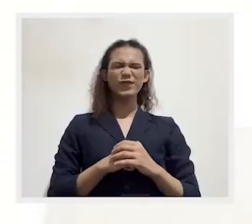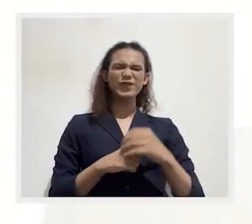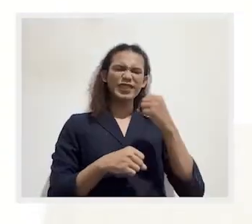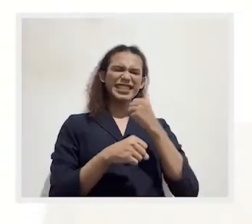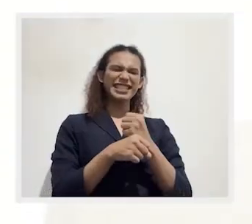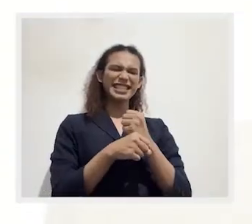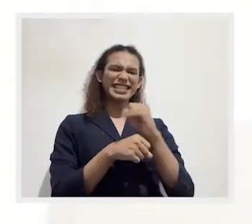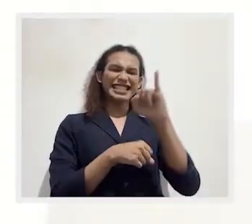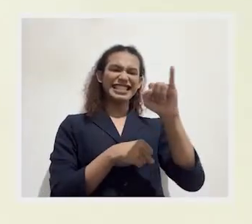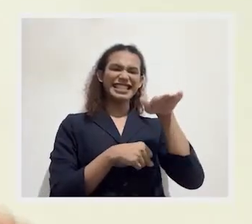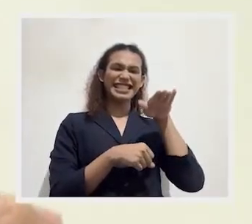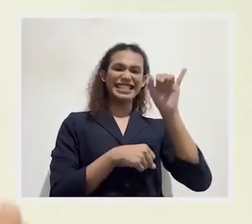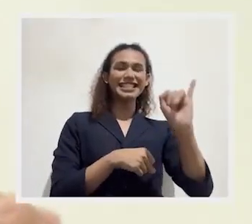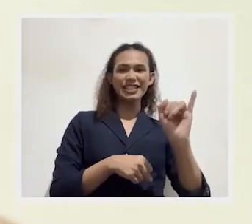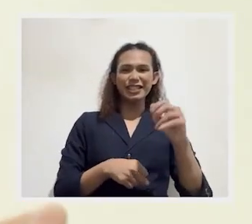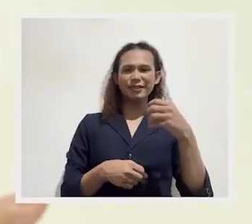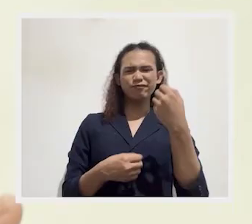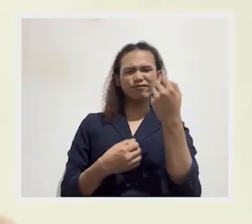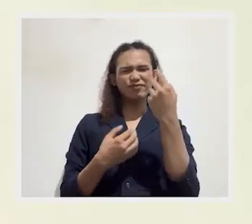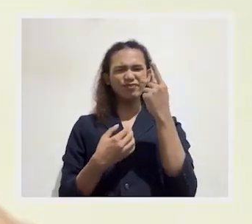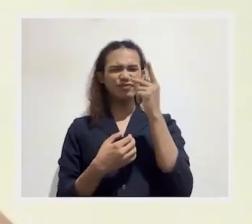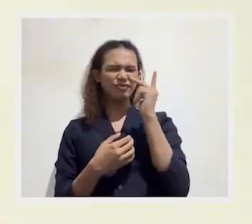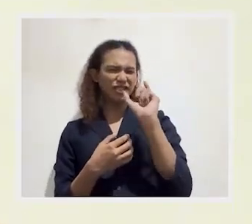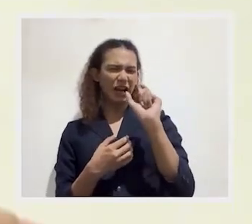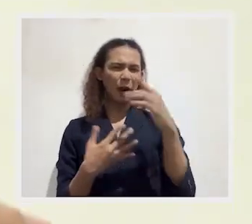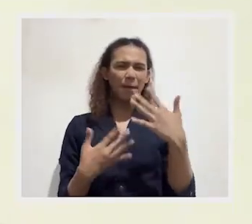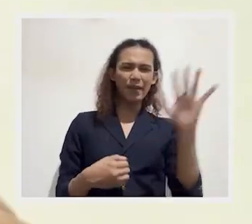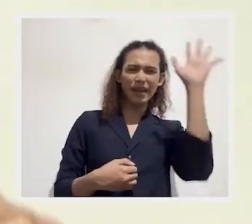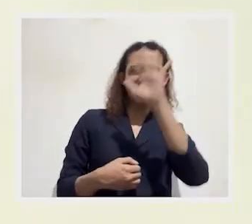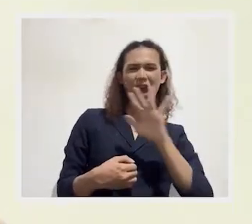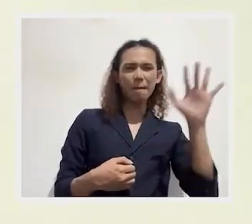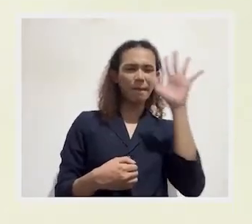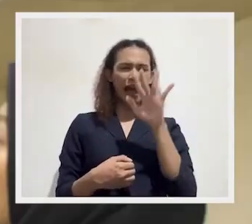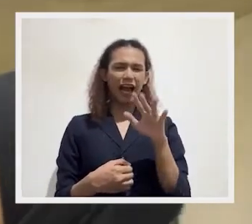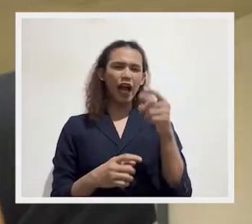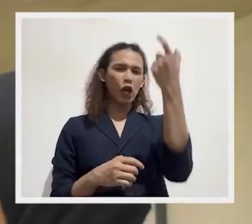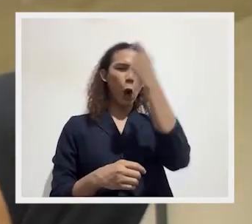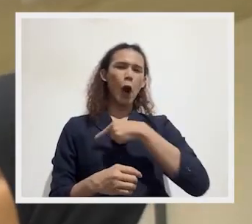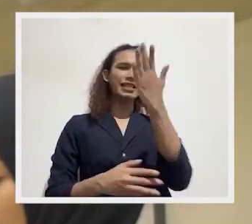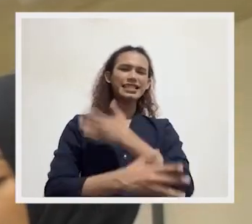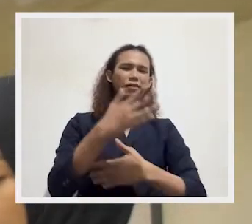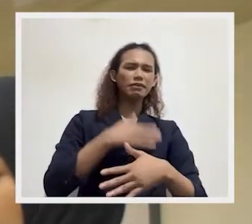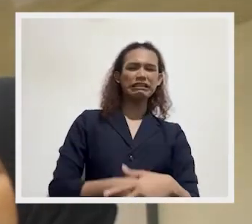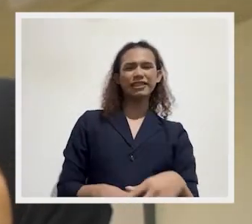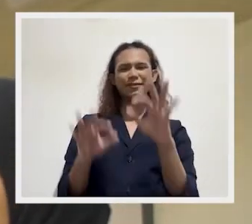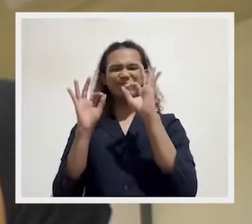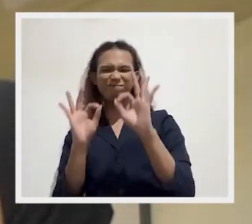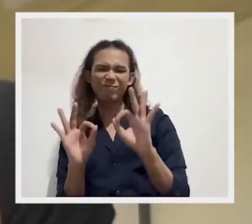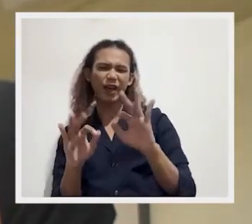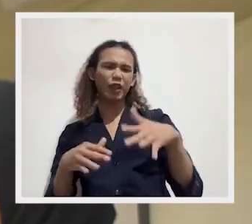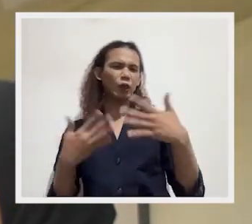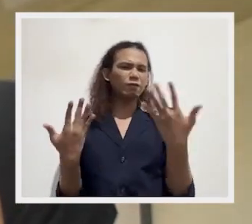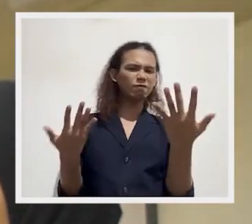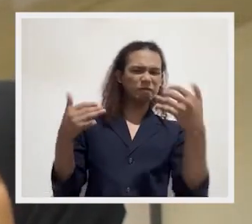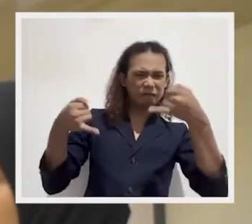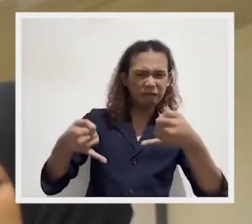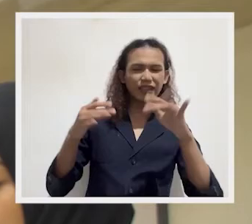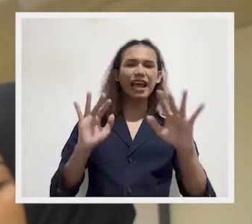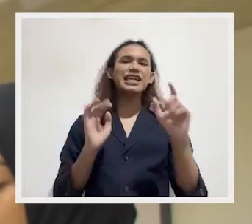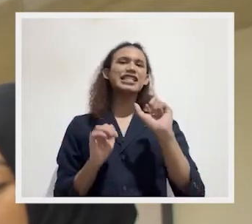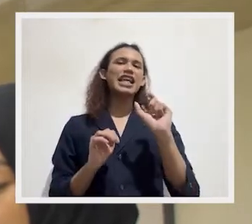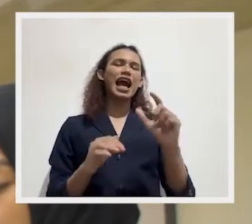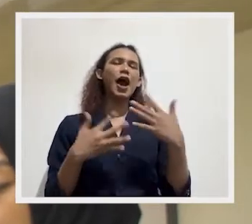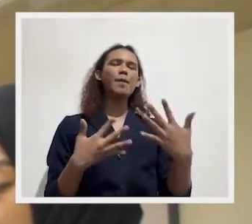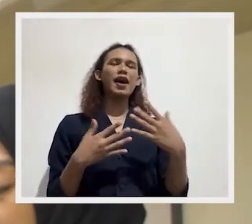Pengukuran status gizi dilakukan untuk mengetahui gambaran awal kecukupan gizi pada pasien disabilitas. Pengukuran status gizi